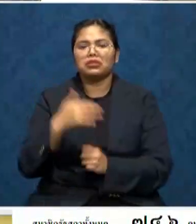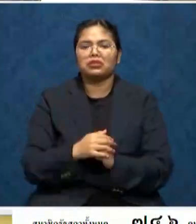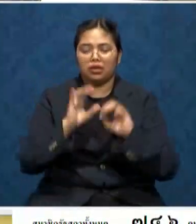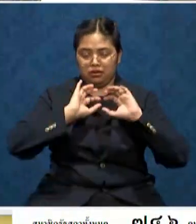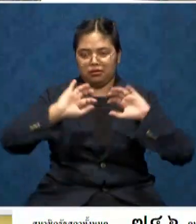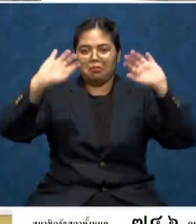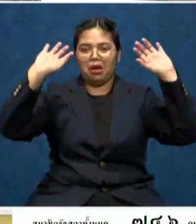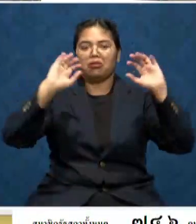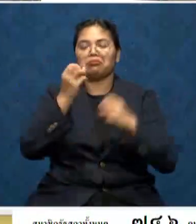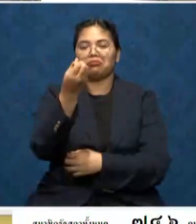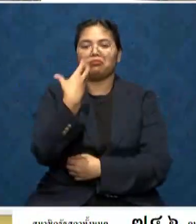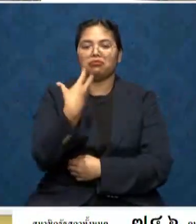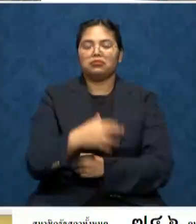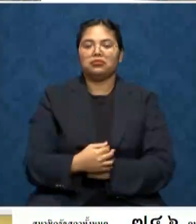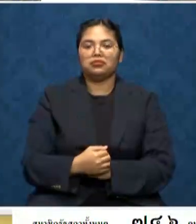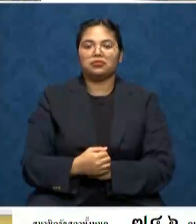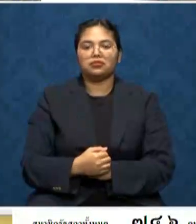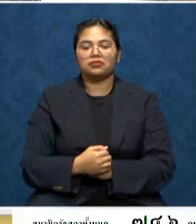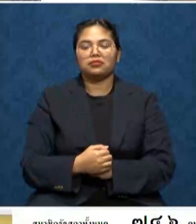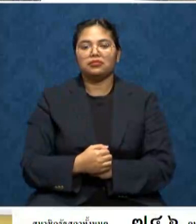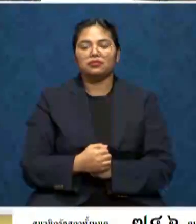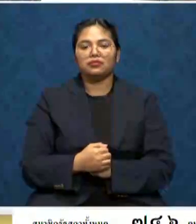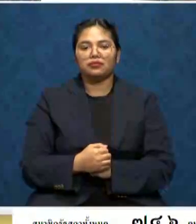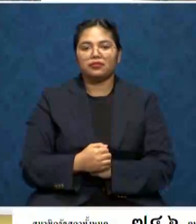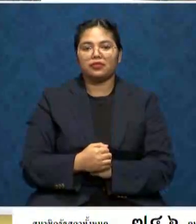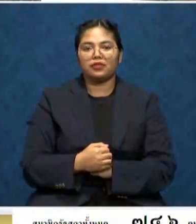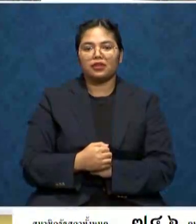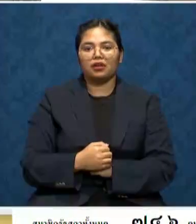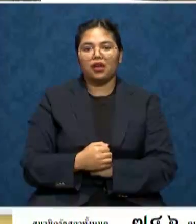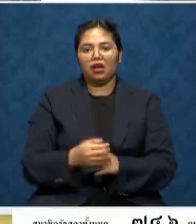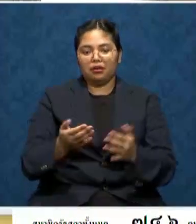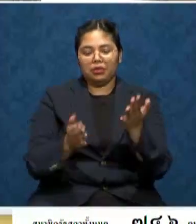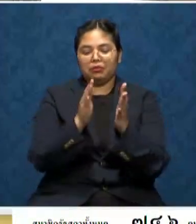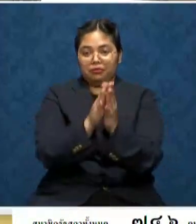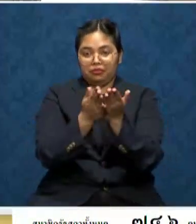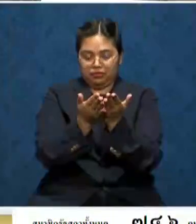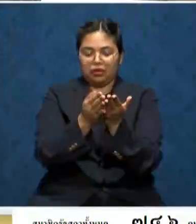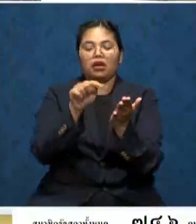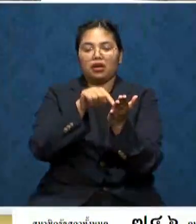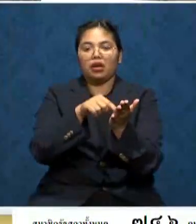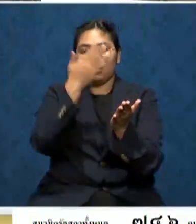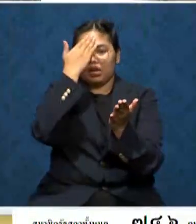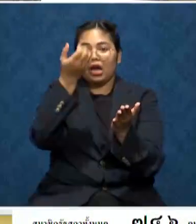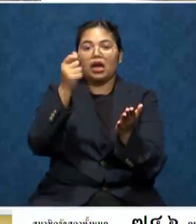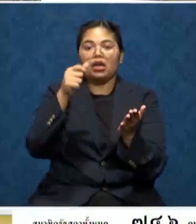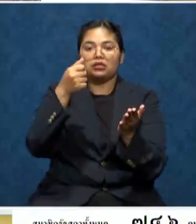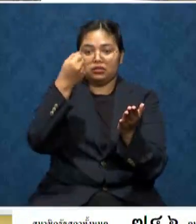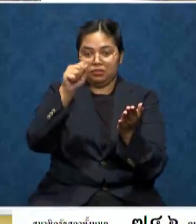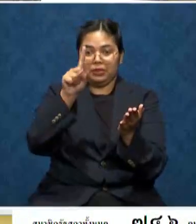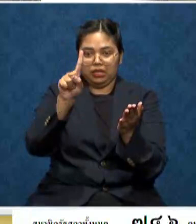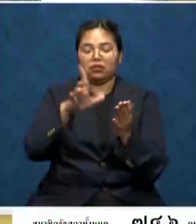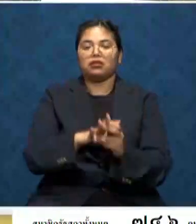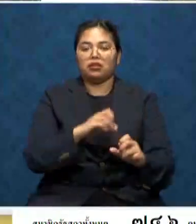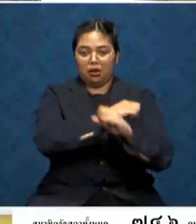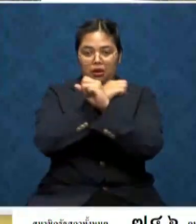บอกว่า ในหนา 11มีเขีนไ้นะครัในดขององี49 งัทิา